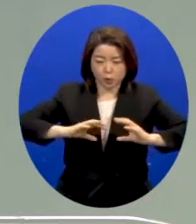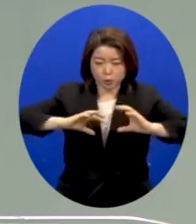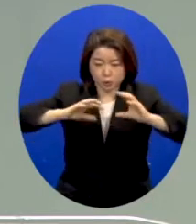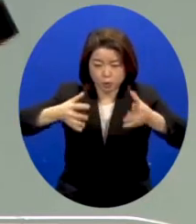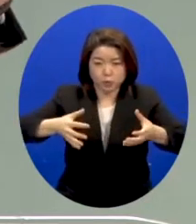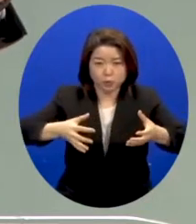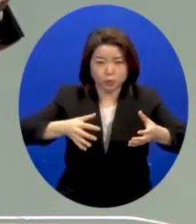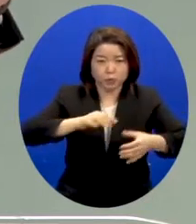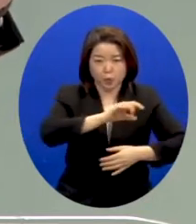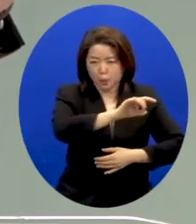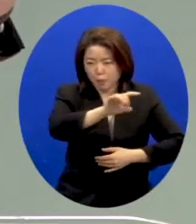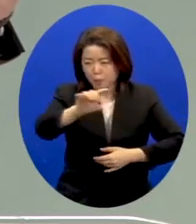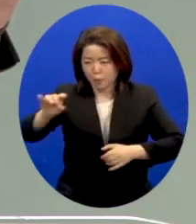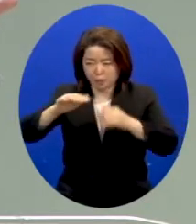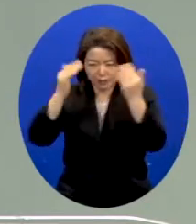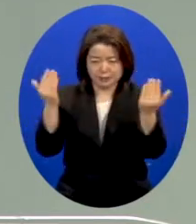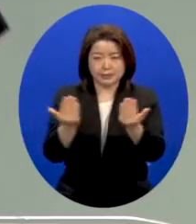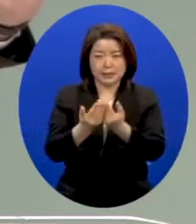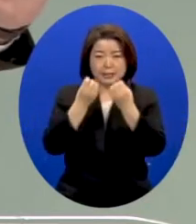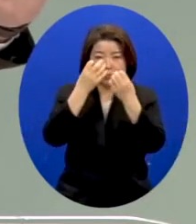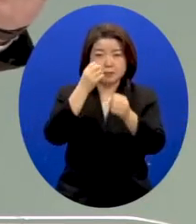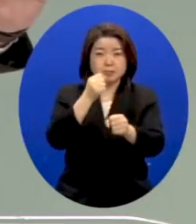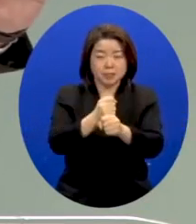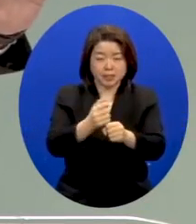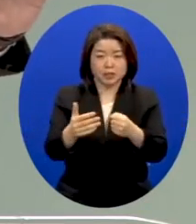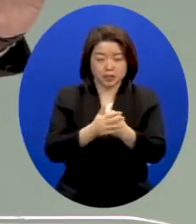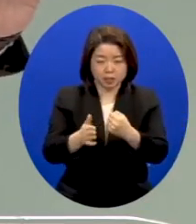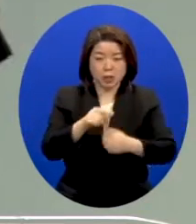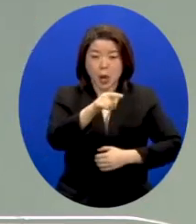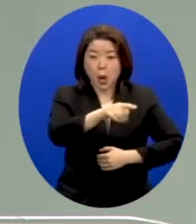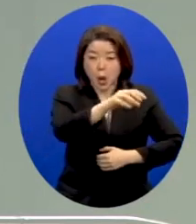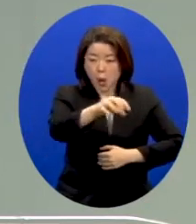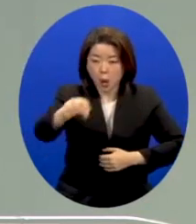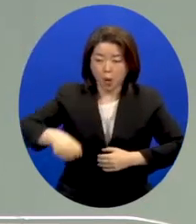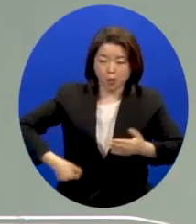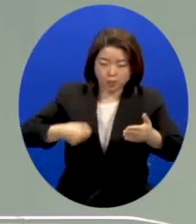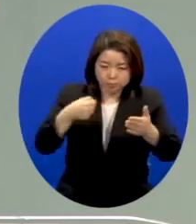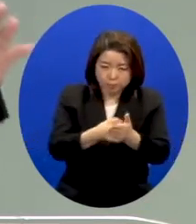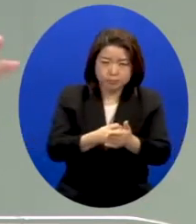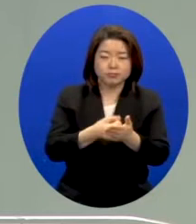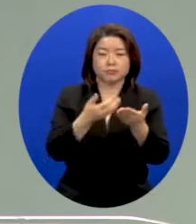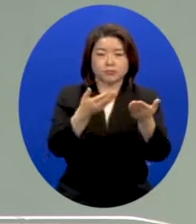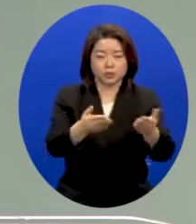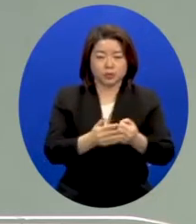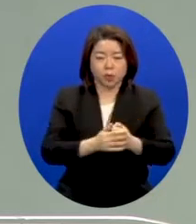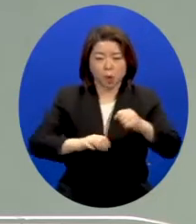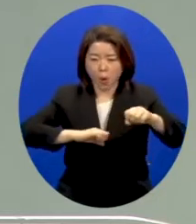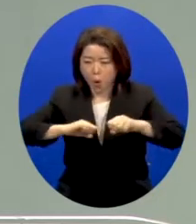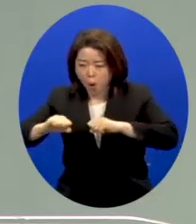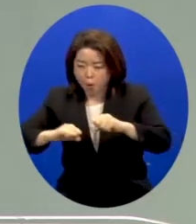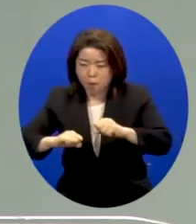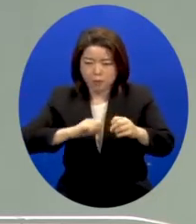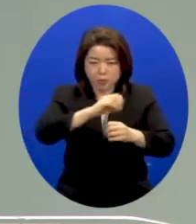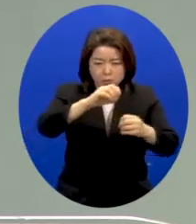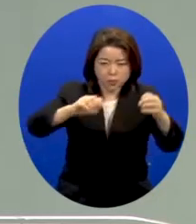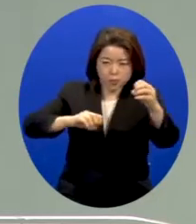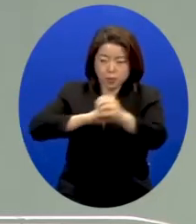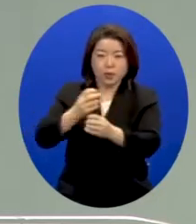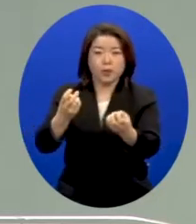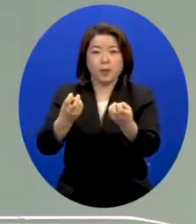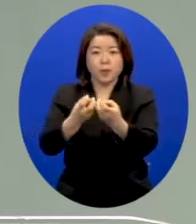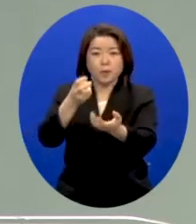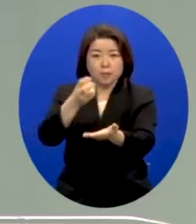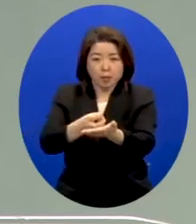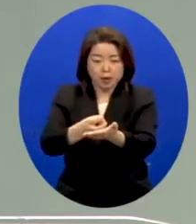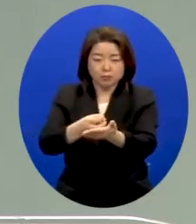$10,000 들다 창조하시고 그 자리를 정하시고 그들이 움직이는 모든 법칙을 정해 주셨습니다 그래서